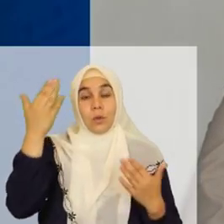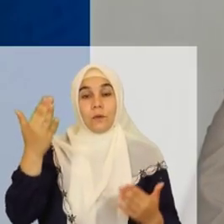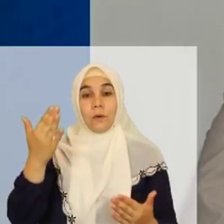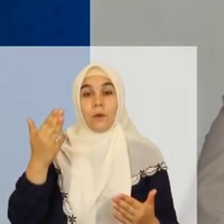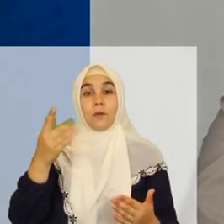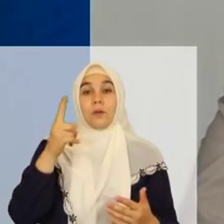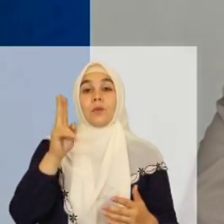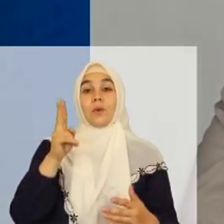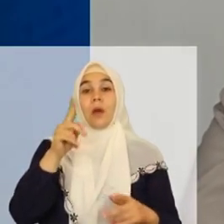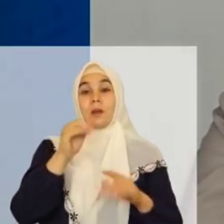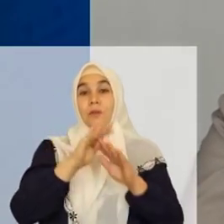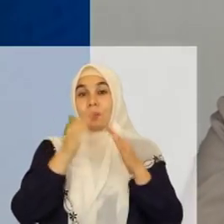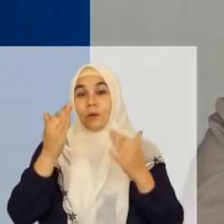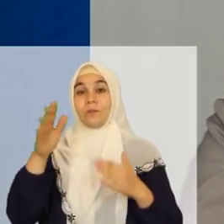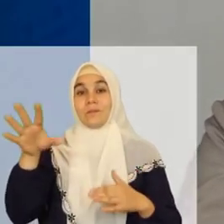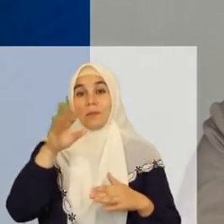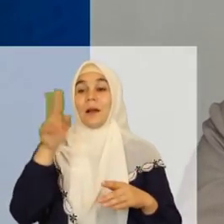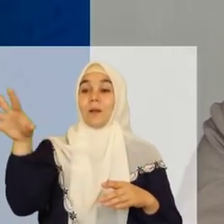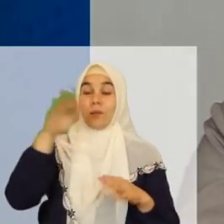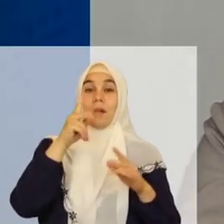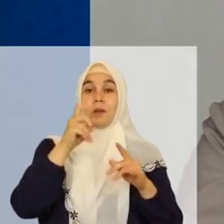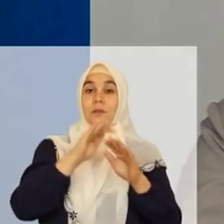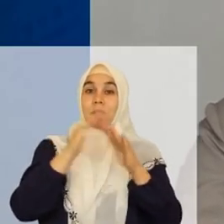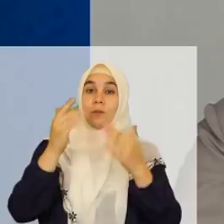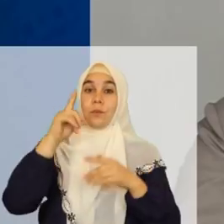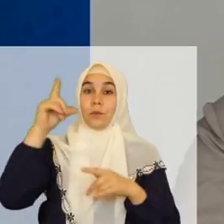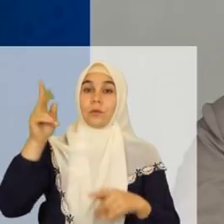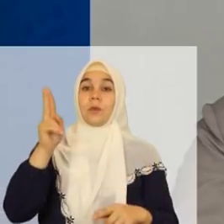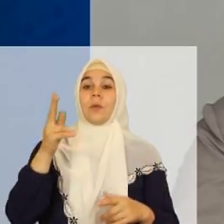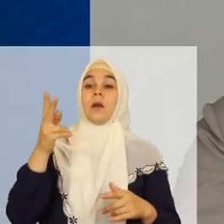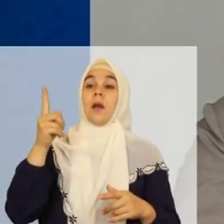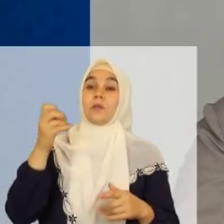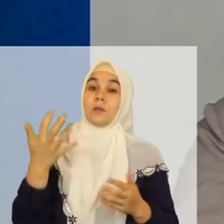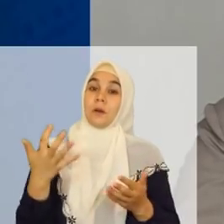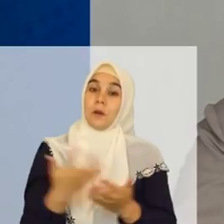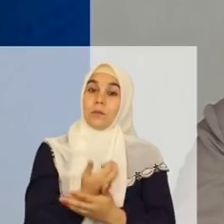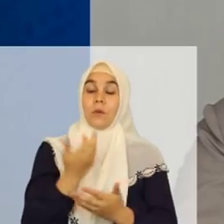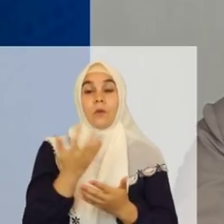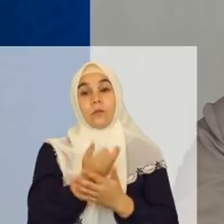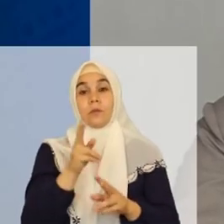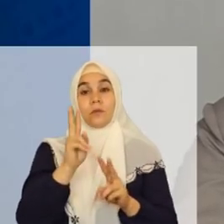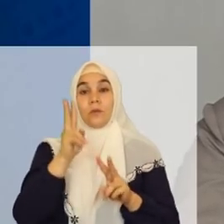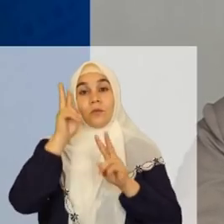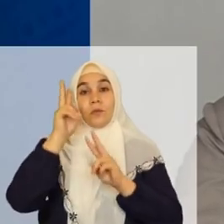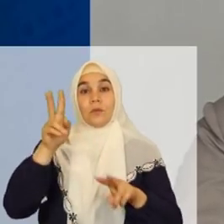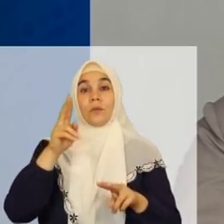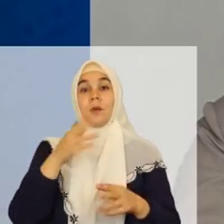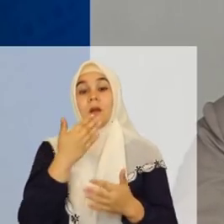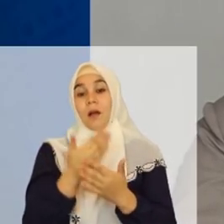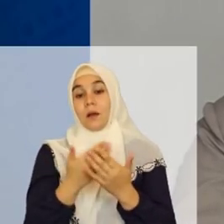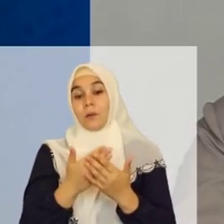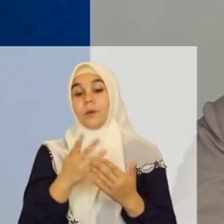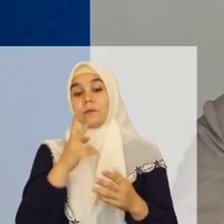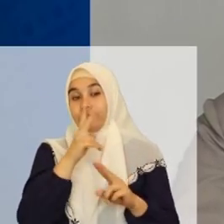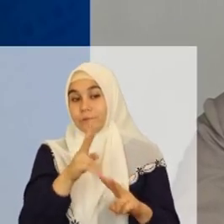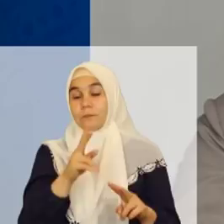Birov haj qilib keldi, birov emas, hamma haj qilib keldi. Lekin kimni haj qabul bo'lganini hech kim bilmaydi. Faqat alomatdan bilish